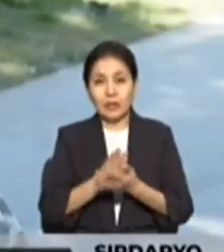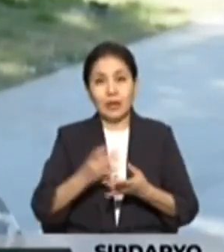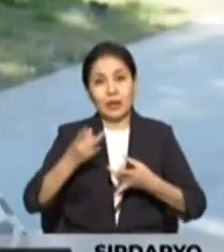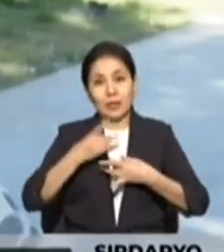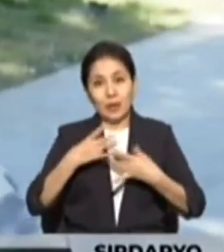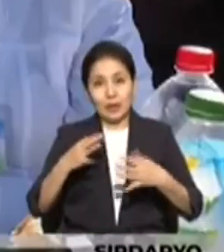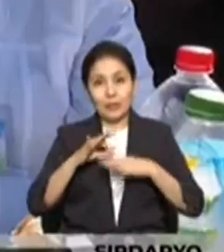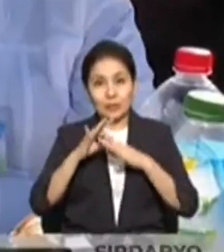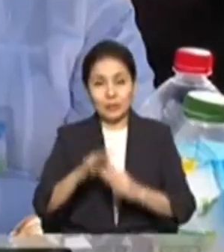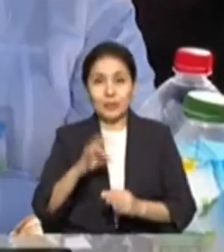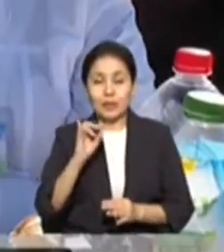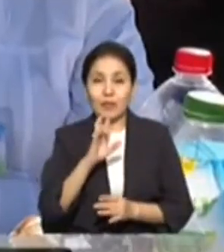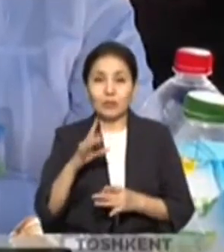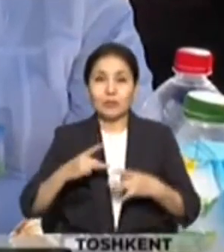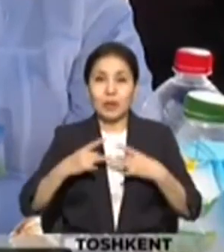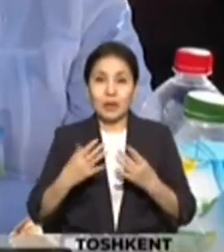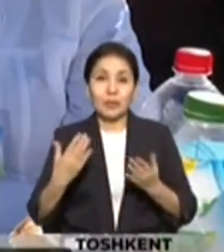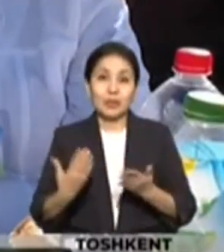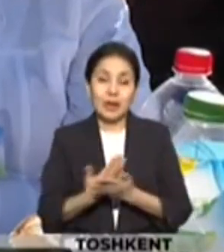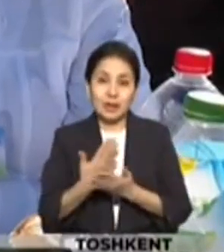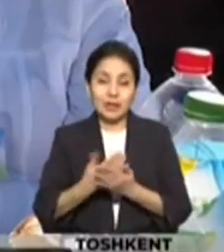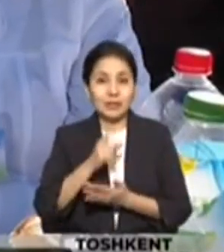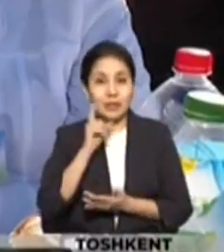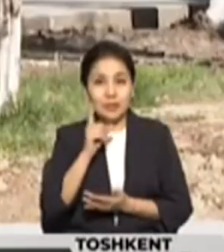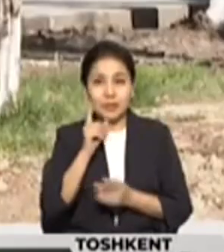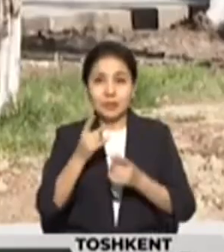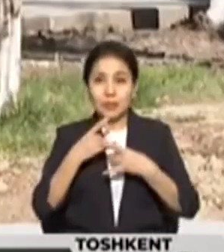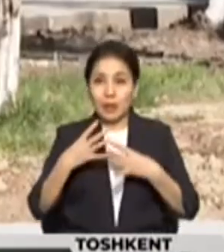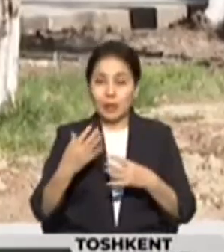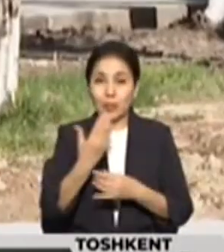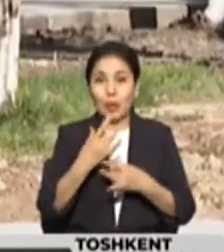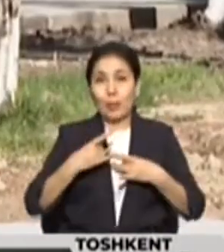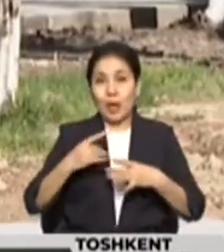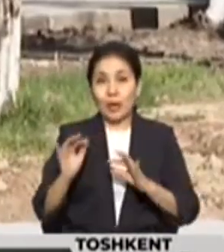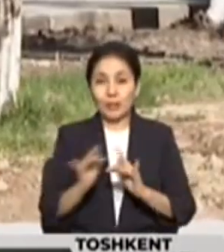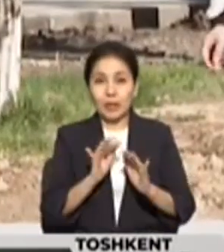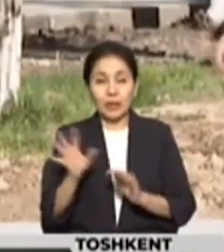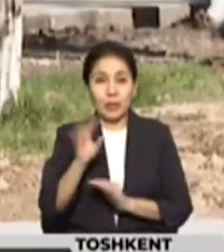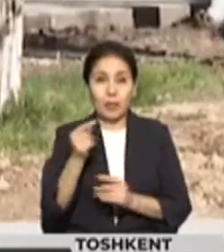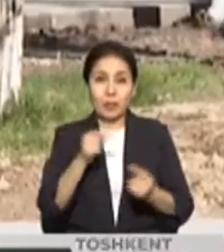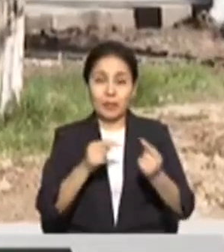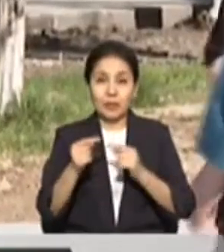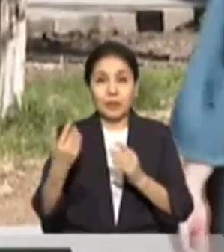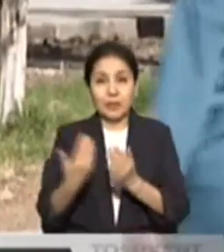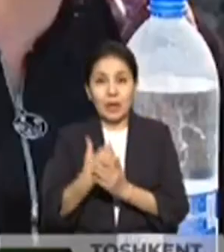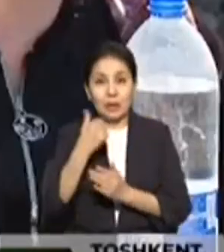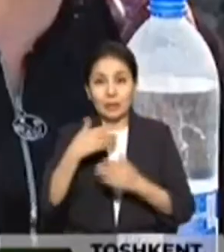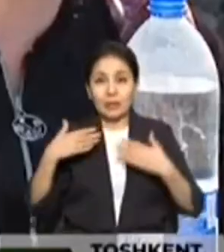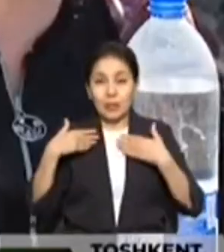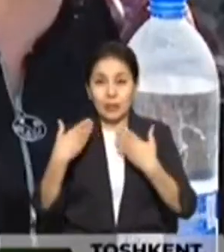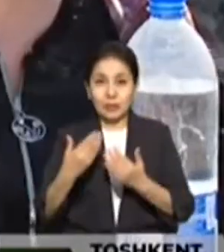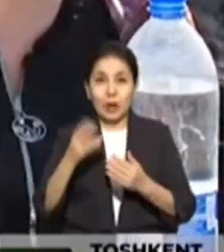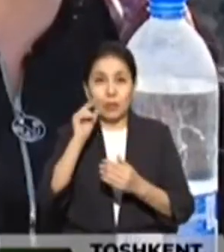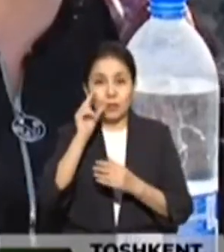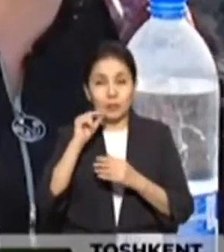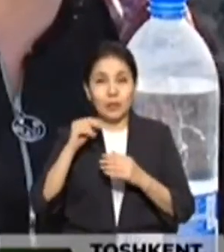hordiq chiqaryapmiz. Navro'z bayrami bu yangilanish, yasharish ayyomi ham demakdir. Bayram tadbirida barcha bir-birini sharqona yangi yil bilan tabrikladi. Bayram